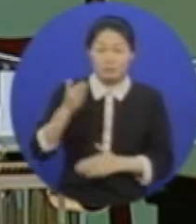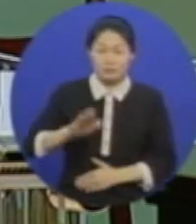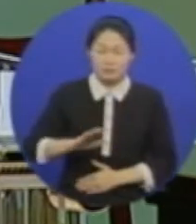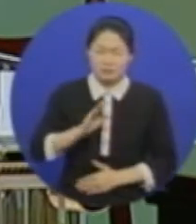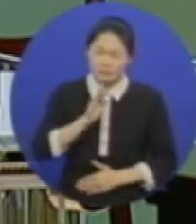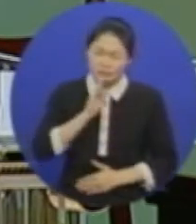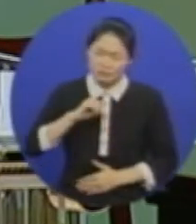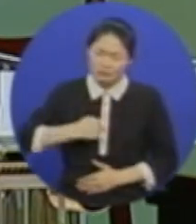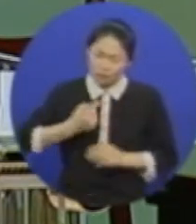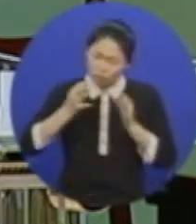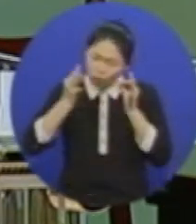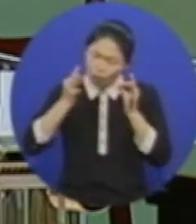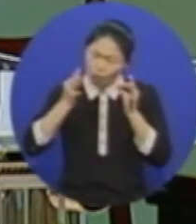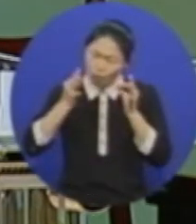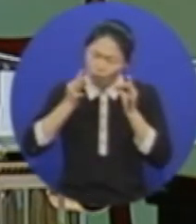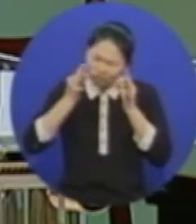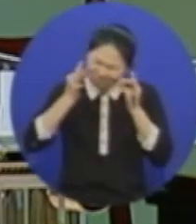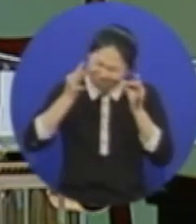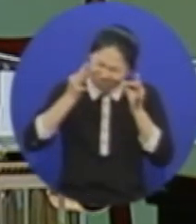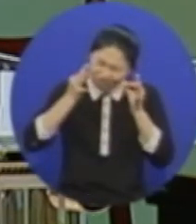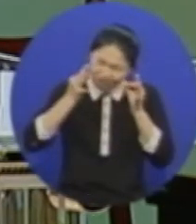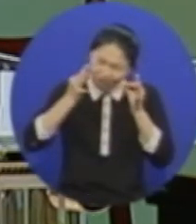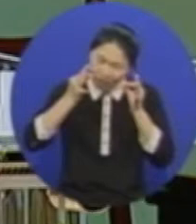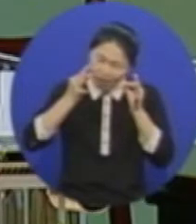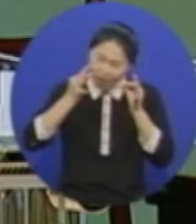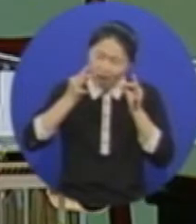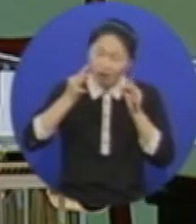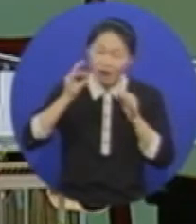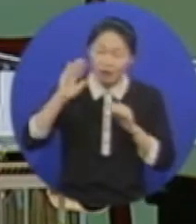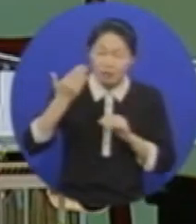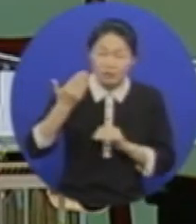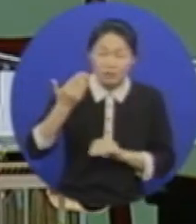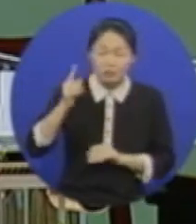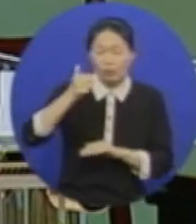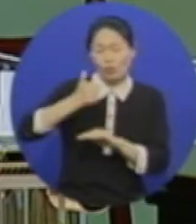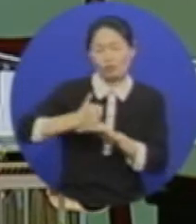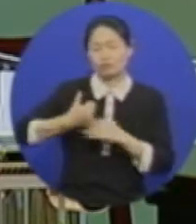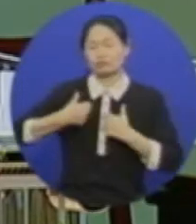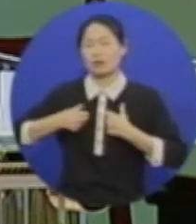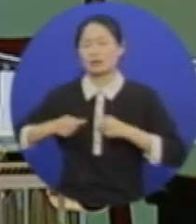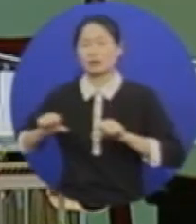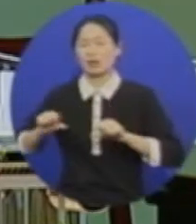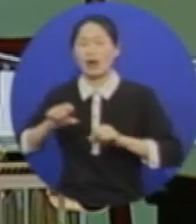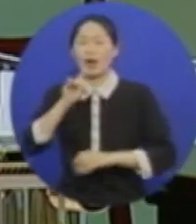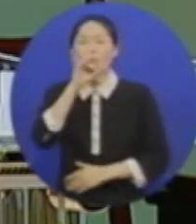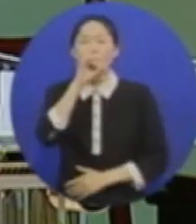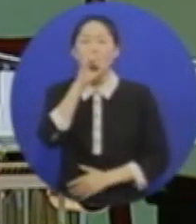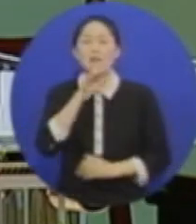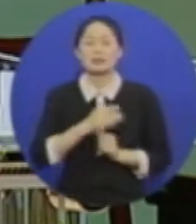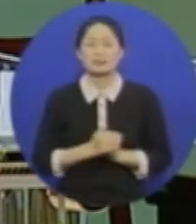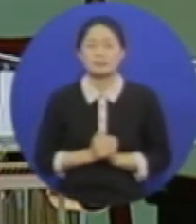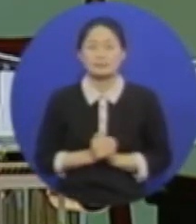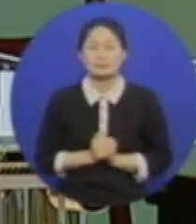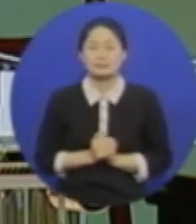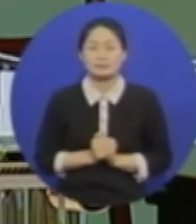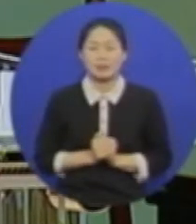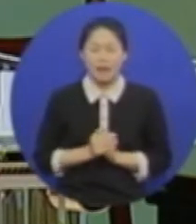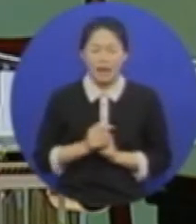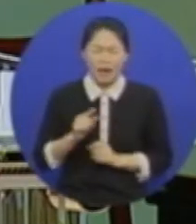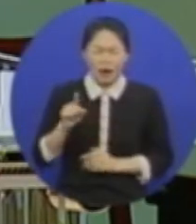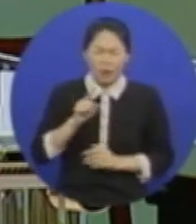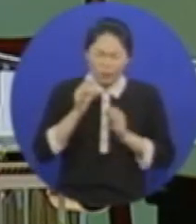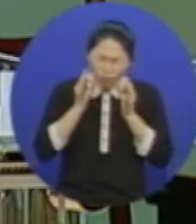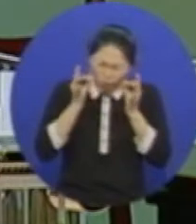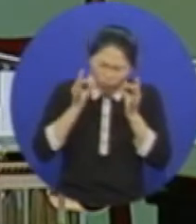자기 노력까지 고해 보려니까 결국은 좌절에 빠지는 거예요 안 된다는 거예요 아무리